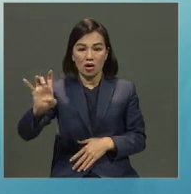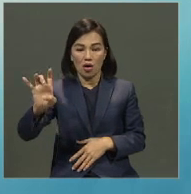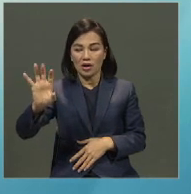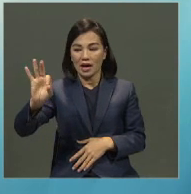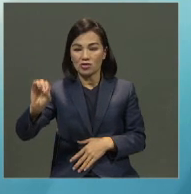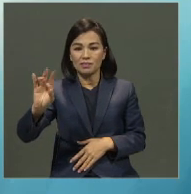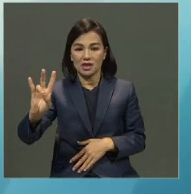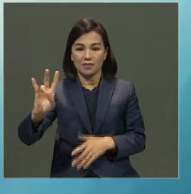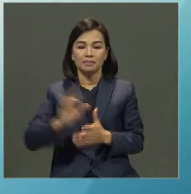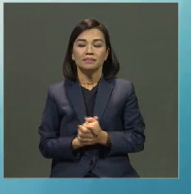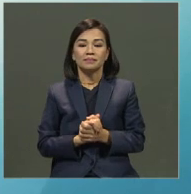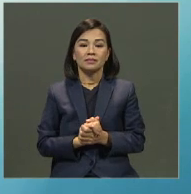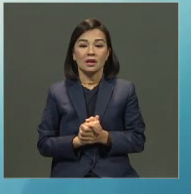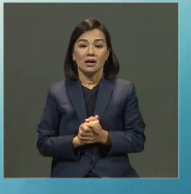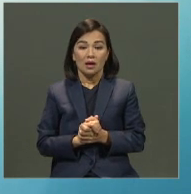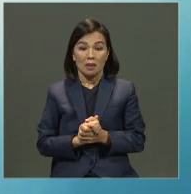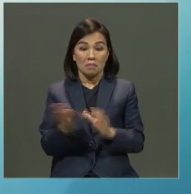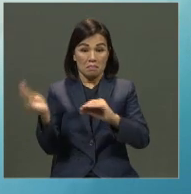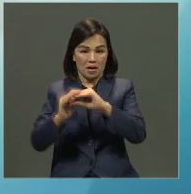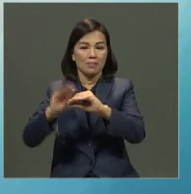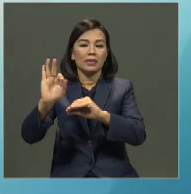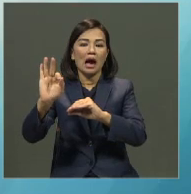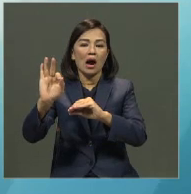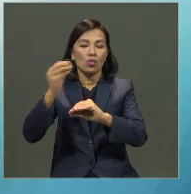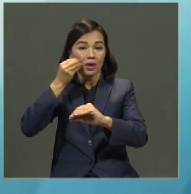2897รายเพิ่มขึ้น 9